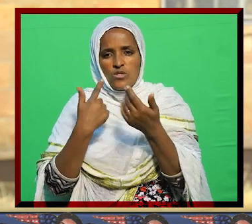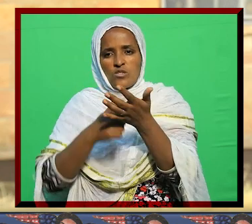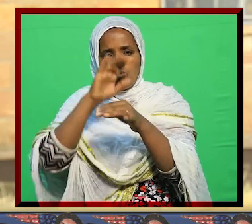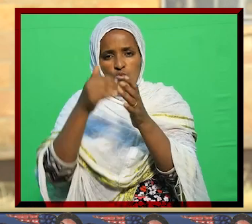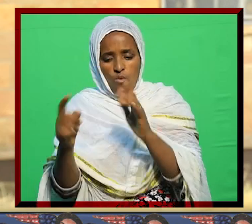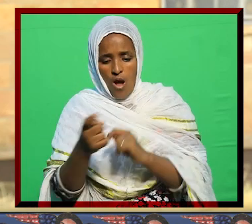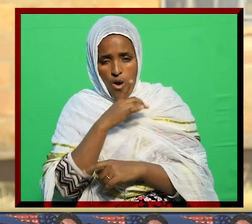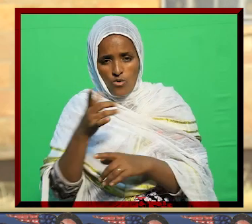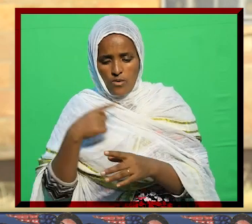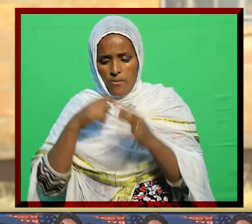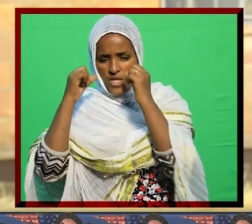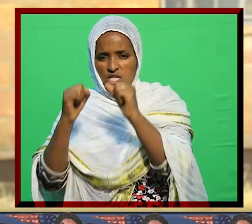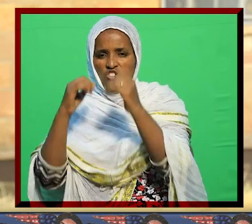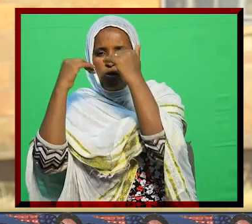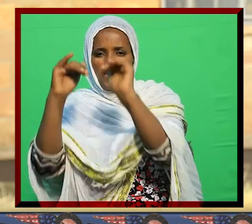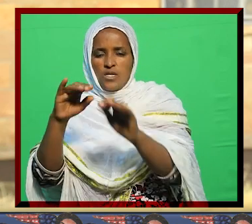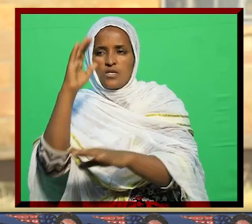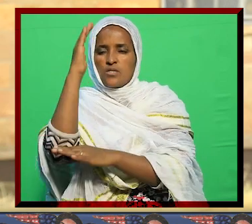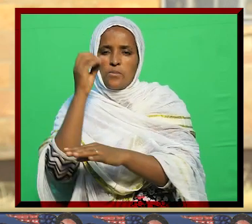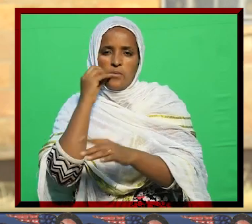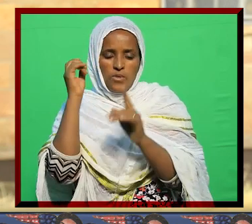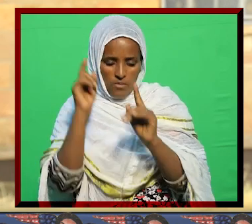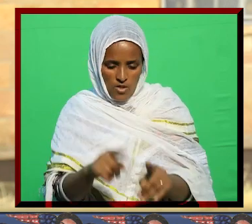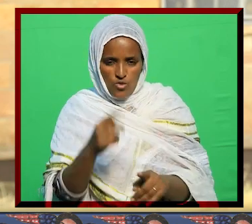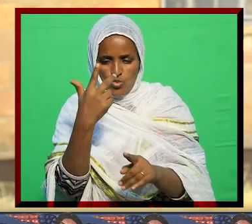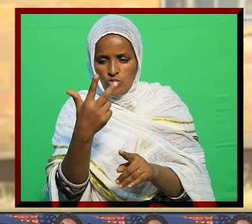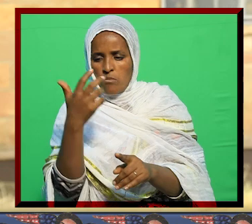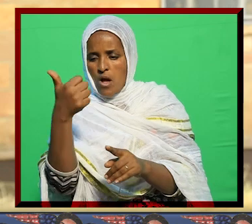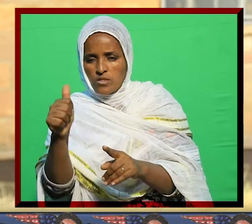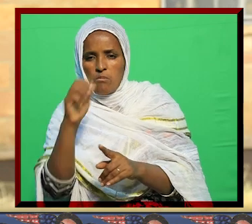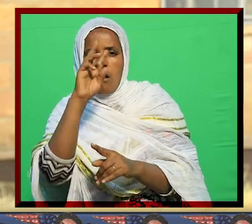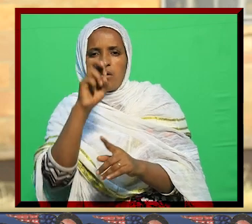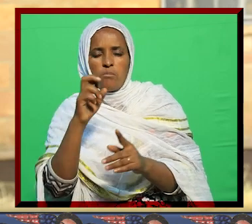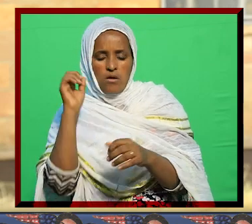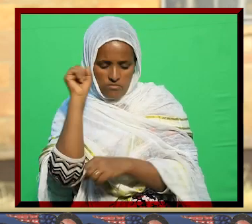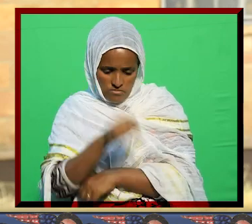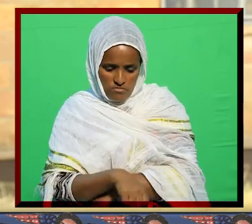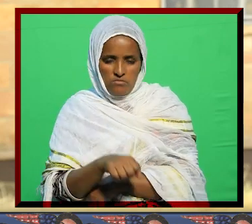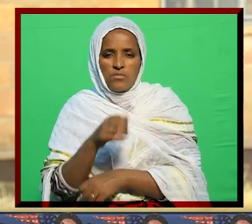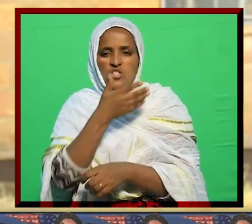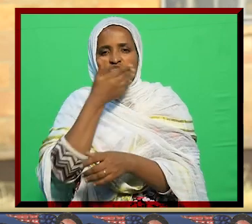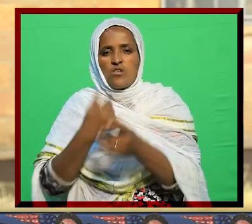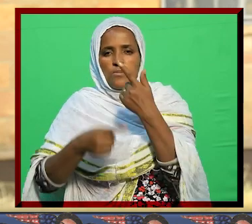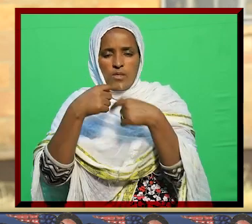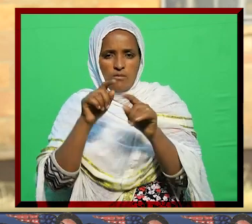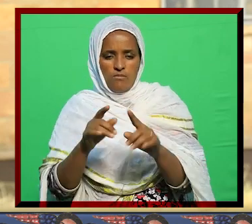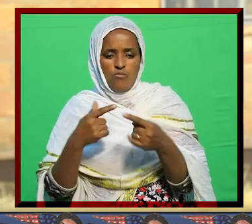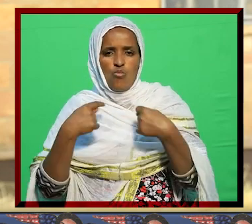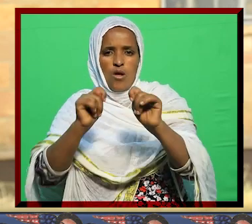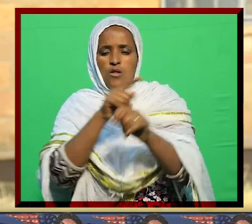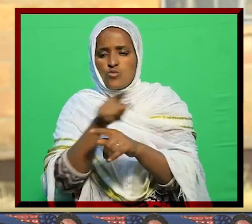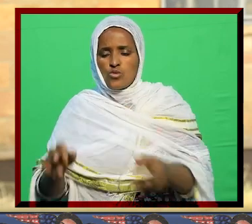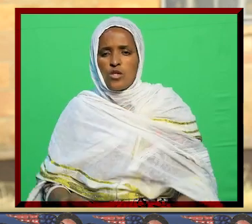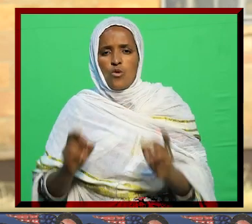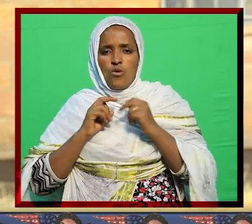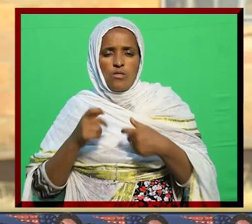ያሉት እነርሱም ባይሆንልን ደግሞ እኛ ደግሞ በተቻለን መጠን ቤተ እግዚአብሔር መጥተን 3ም 10ም 40ም ስግደት በተቻለን ነገር እንሞክራለን።